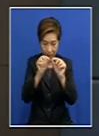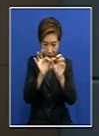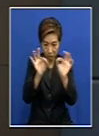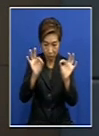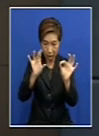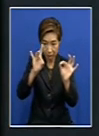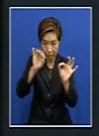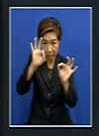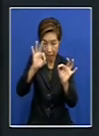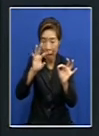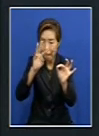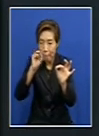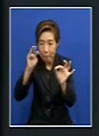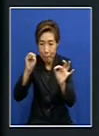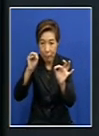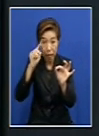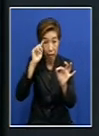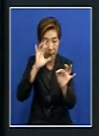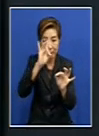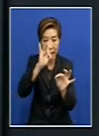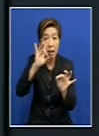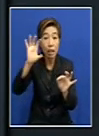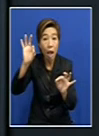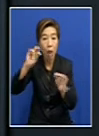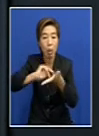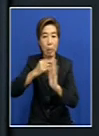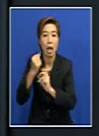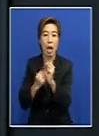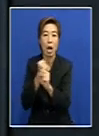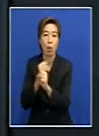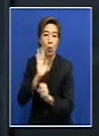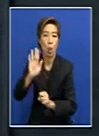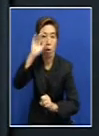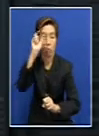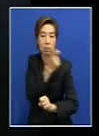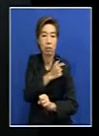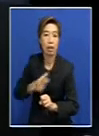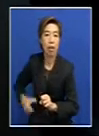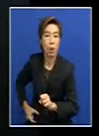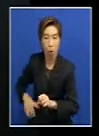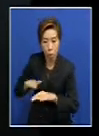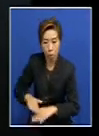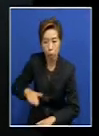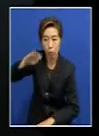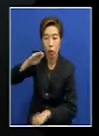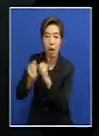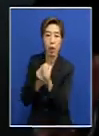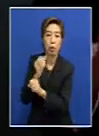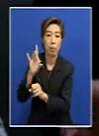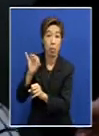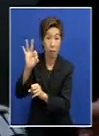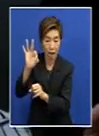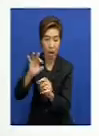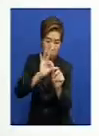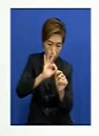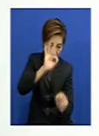กว้าง89มิลลิเมตรเลข89ก็แทนพระชนมายุของพระบาทสมเด็จพระเจ้าอยู่หัว89พรรษานะครับ